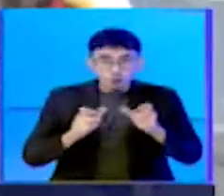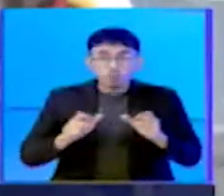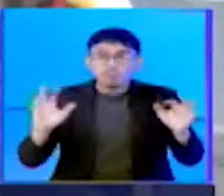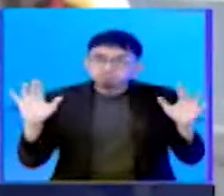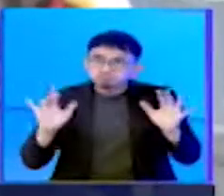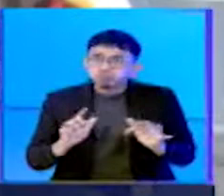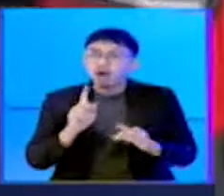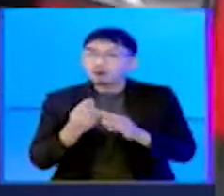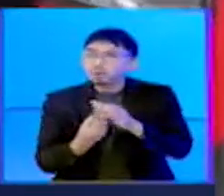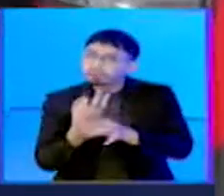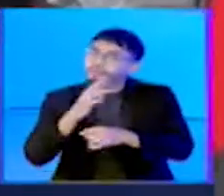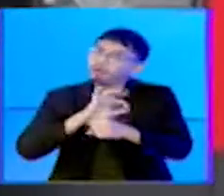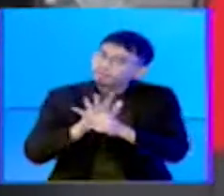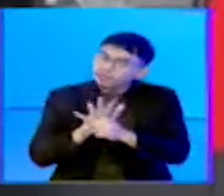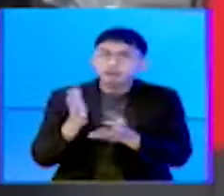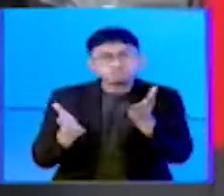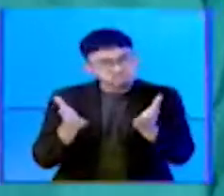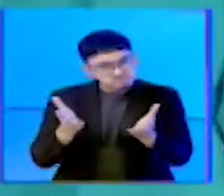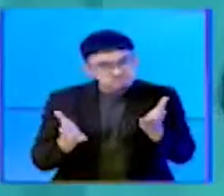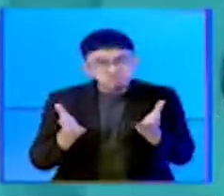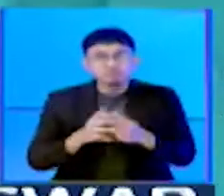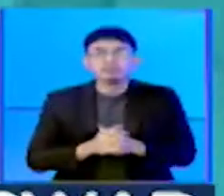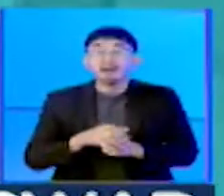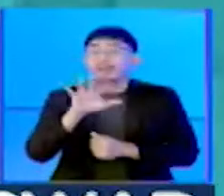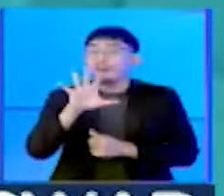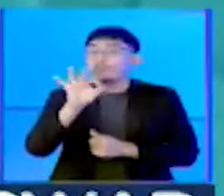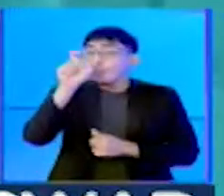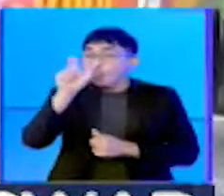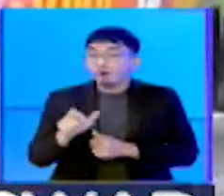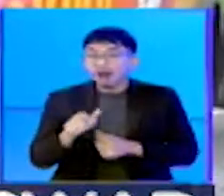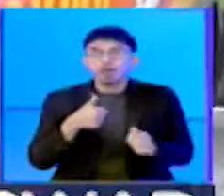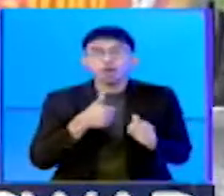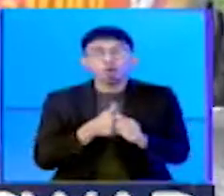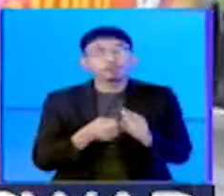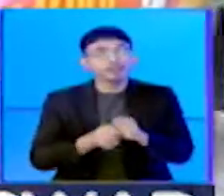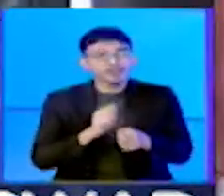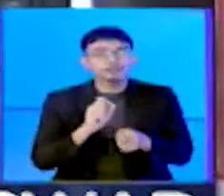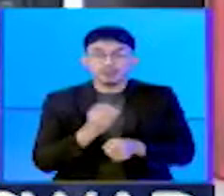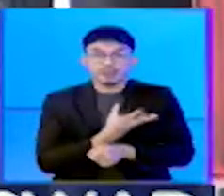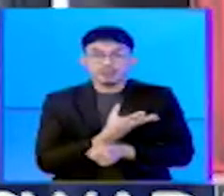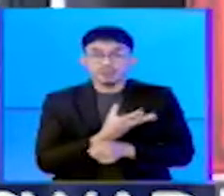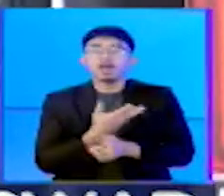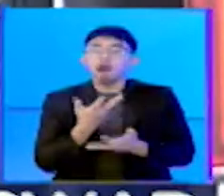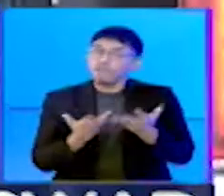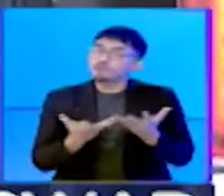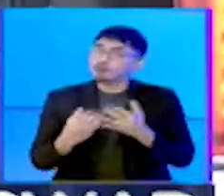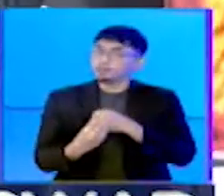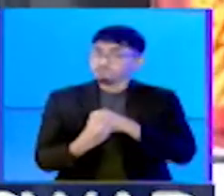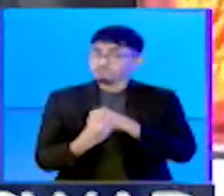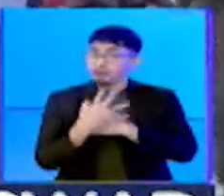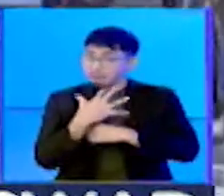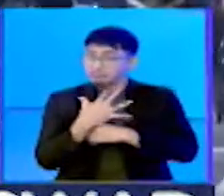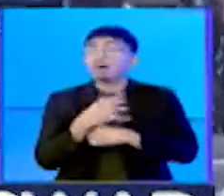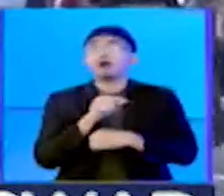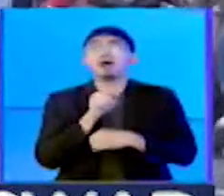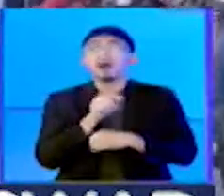sakit 1950 warga mengikuti revite selanjutnya mereka yang reaktif akan menjalani karantina di rumah sakit Bang karena dan